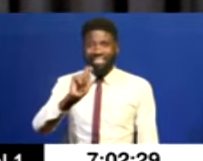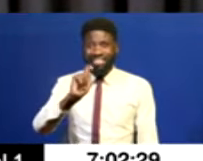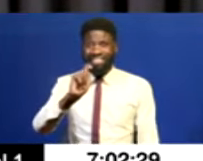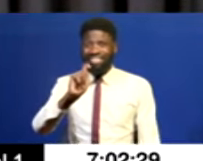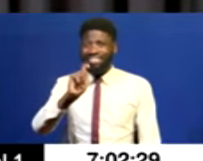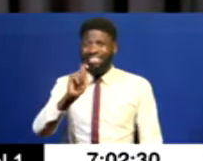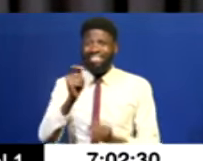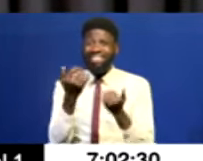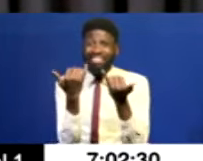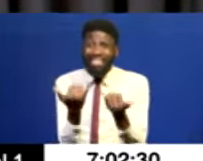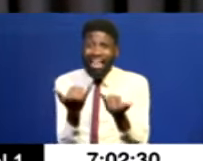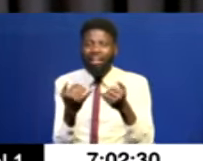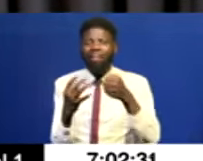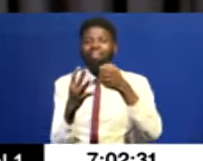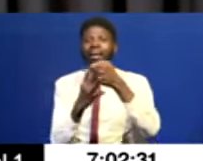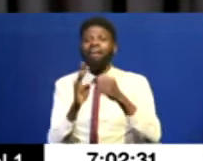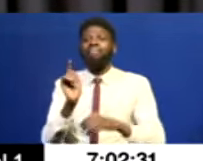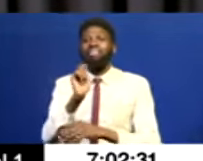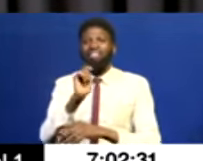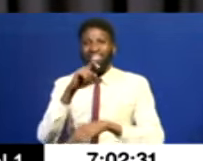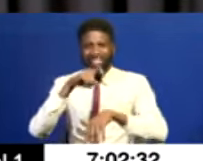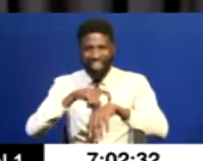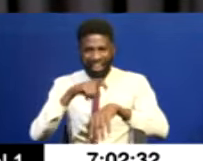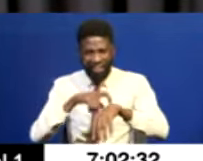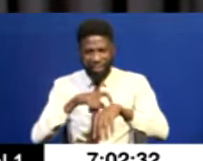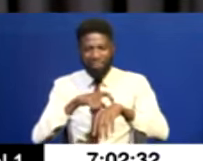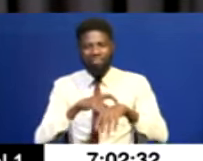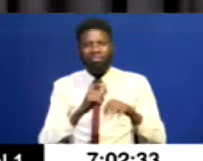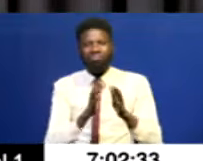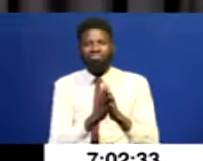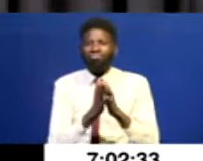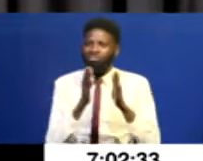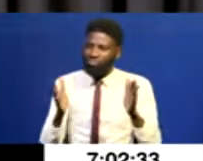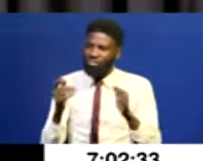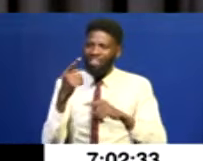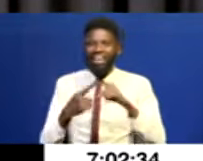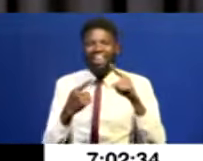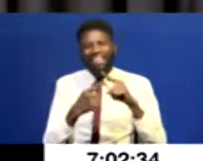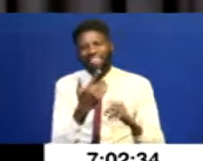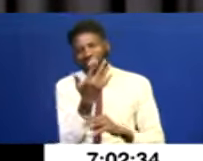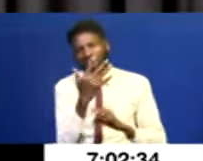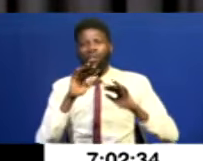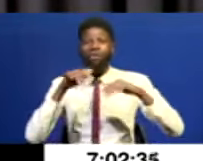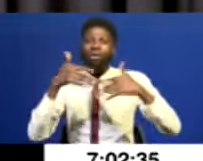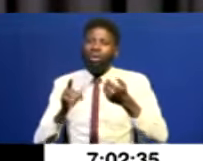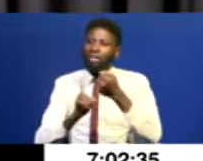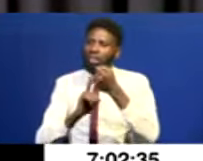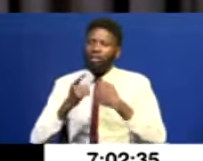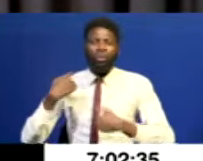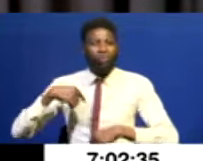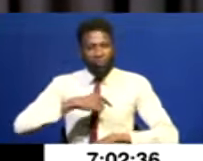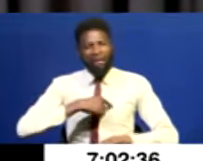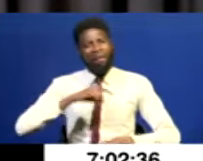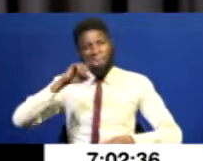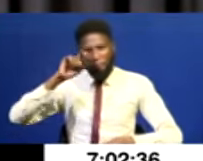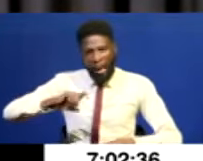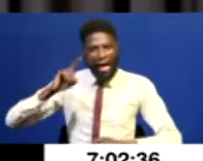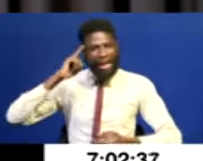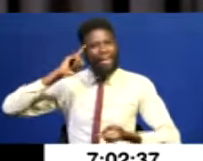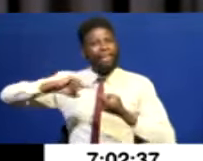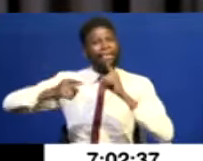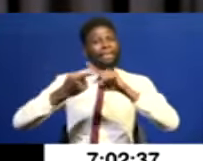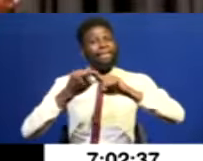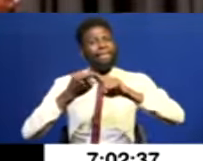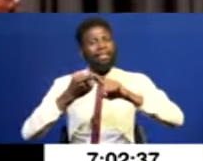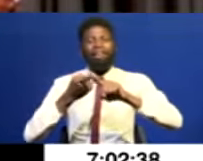trillion in 5-6 short years. We must reconcile ourselves to